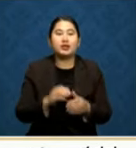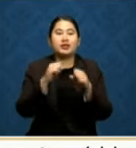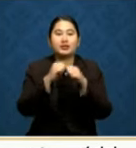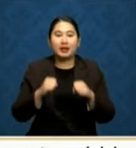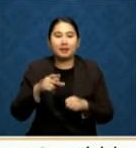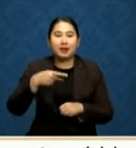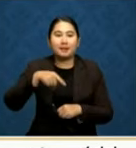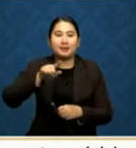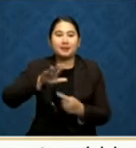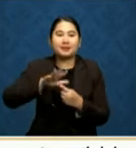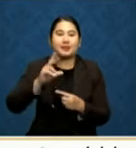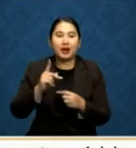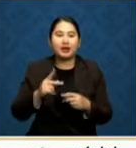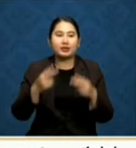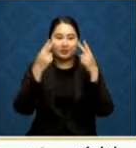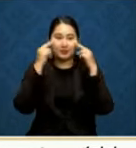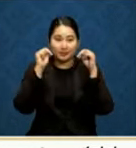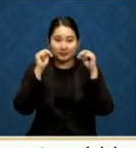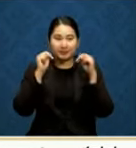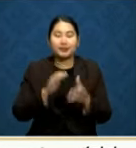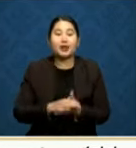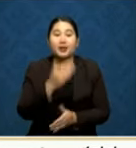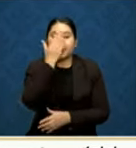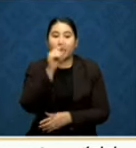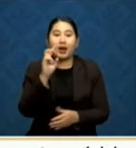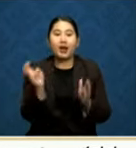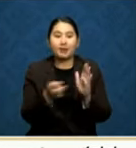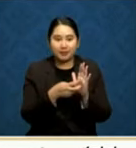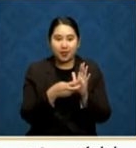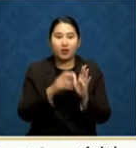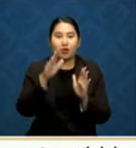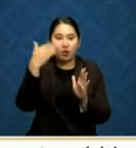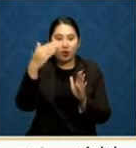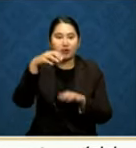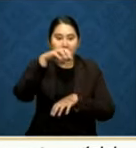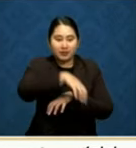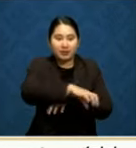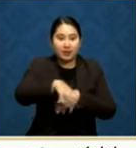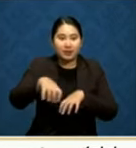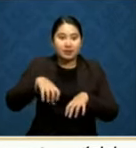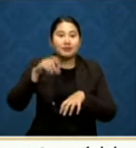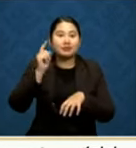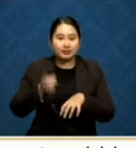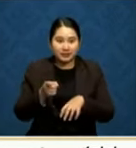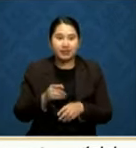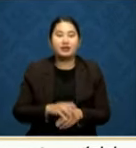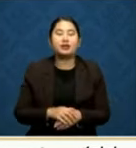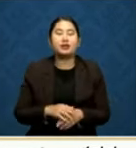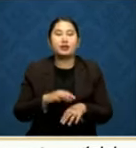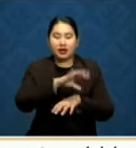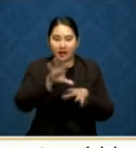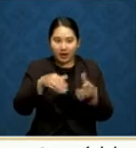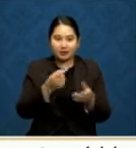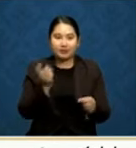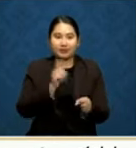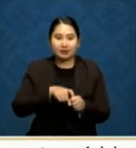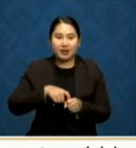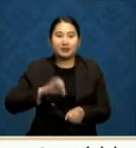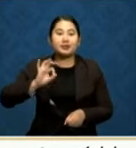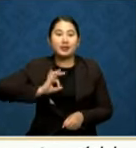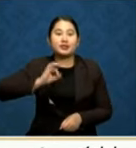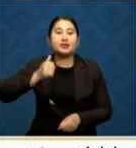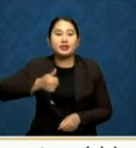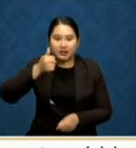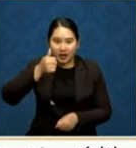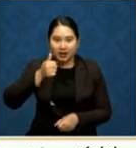สำนกปลัดำนกนายกเพื่อให้รับรองวาเป็นองคกรผู้ริโภค ถึงจะมาเป็สมาชิสภาษได้เพราฉนั้น